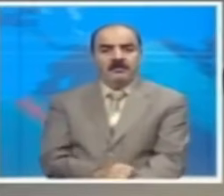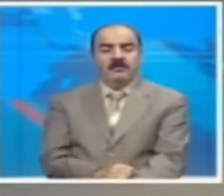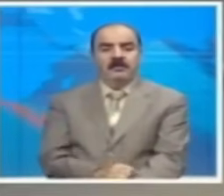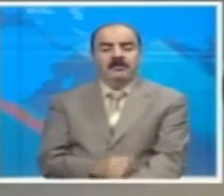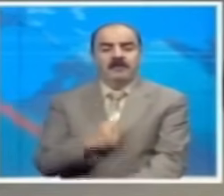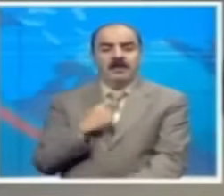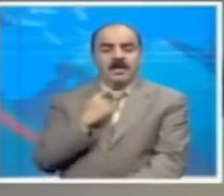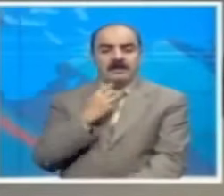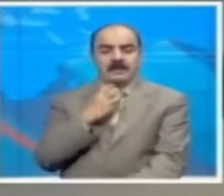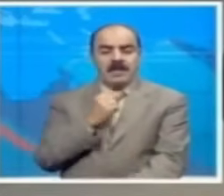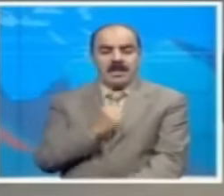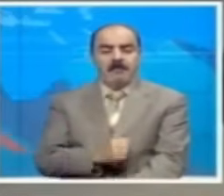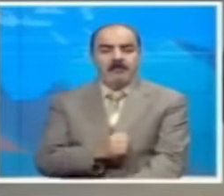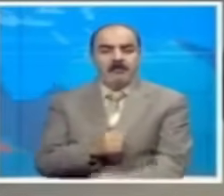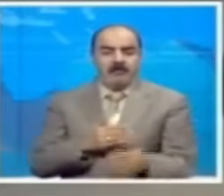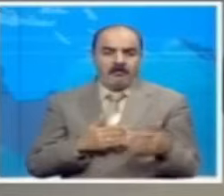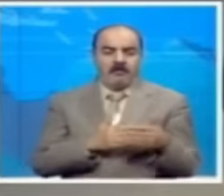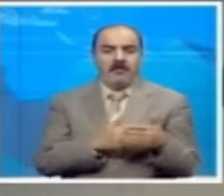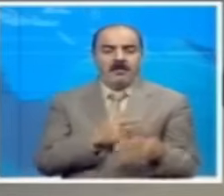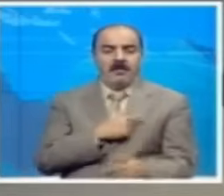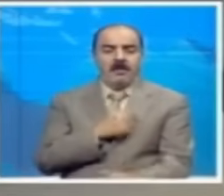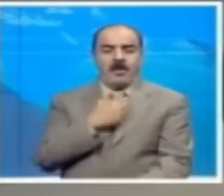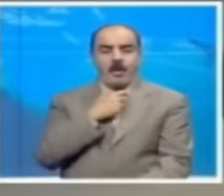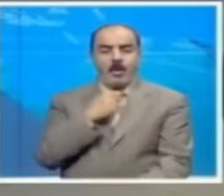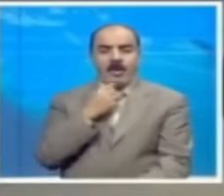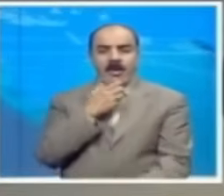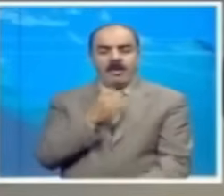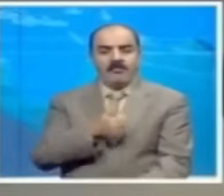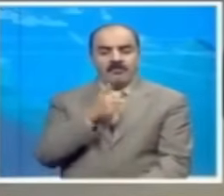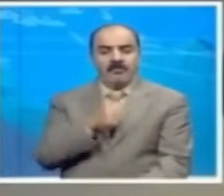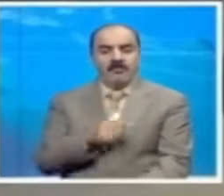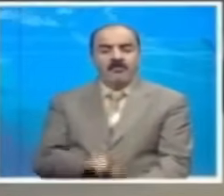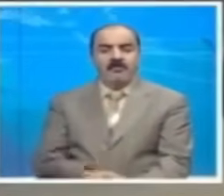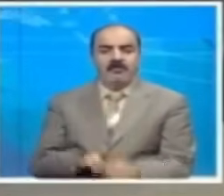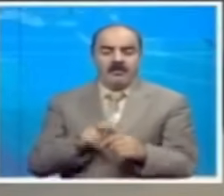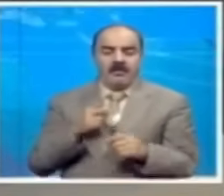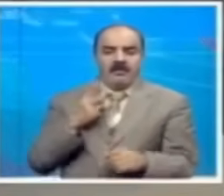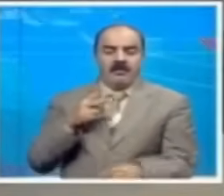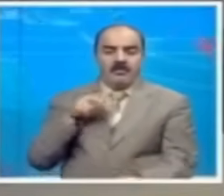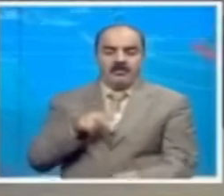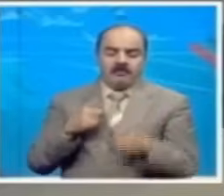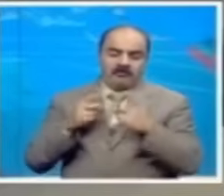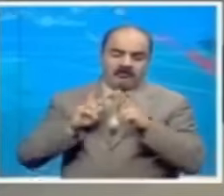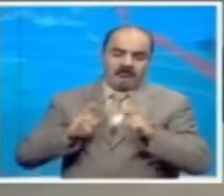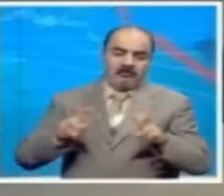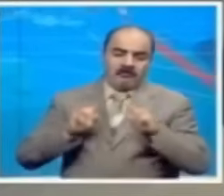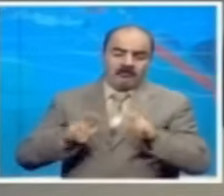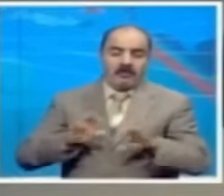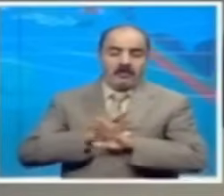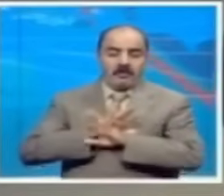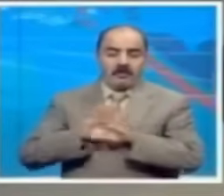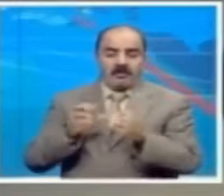قطاع غزة، وتحديدا عبر معبر العوجة بعد خضوع 82 شاحنة لعمليات